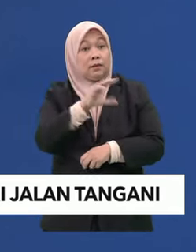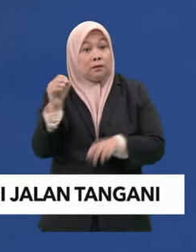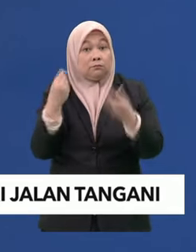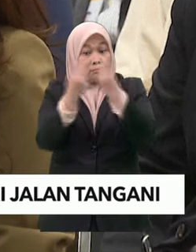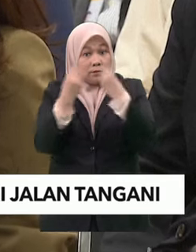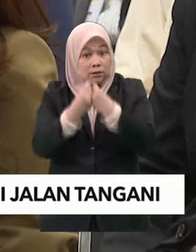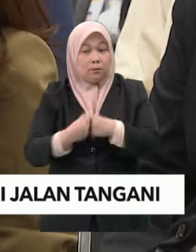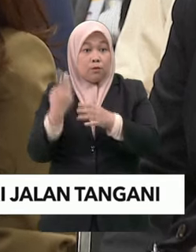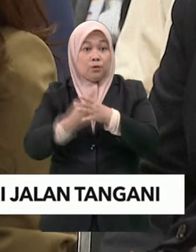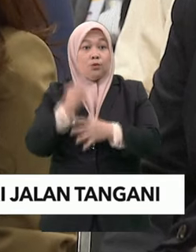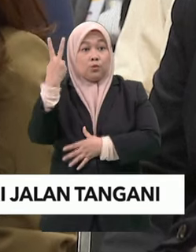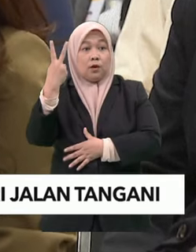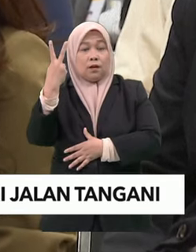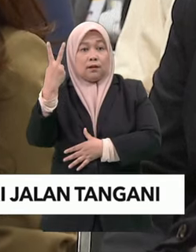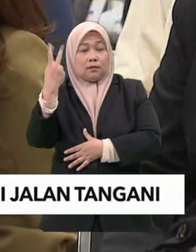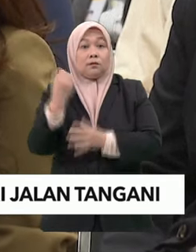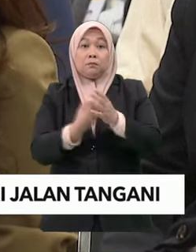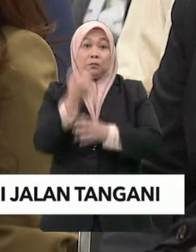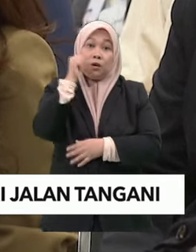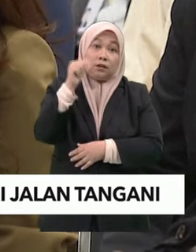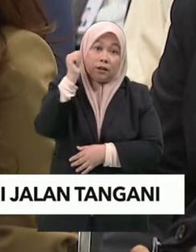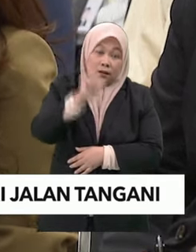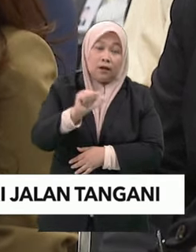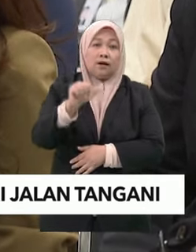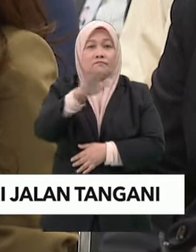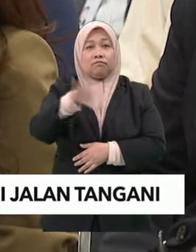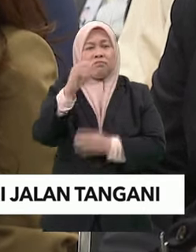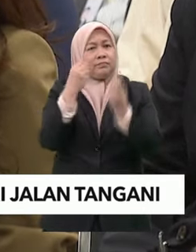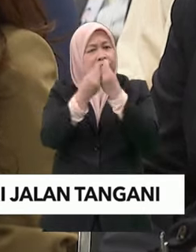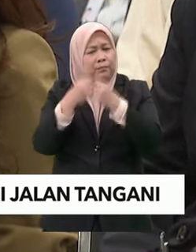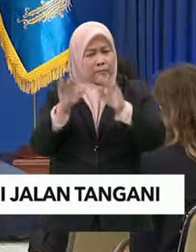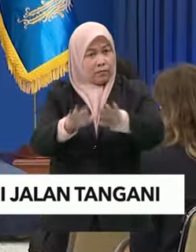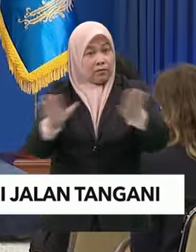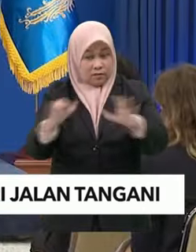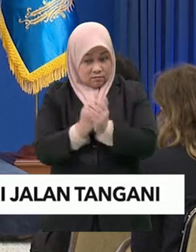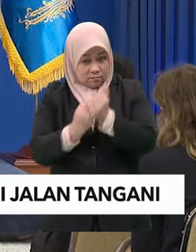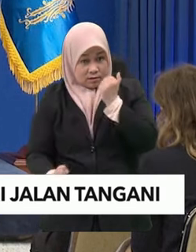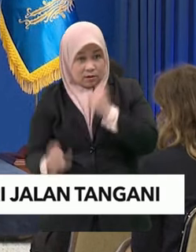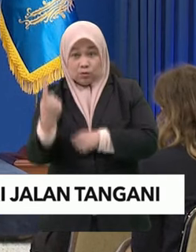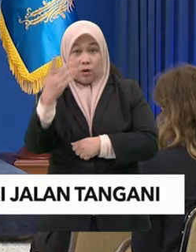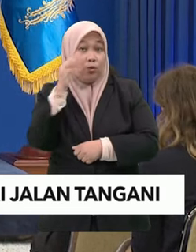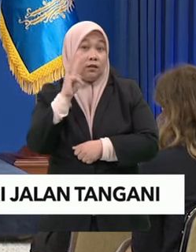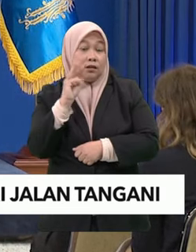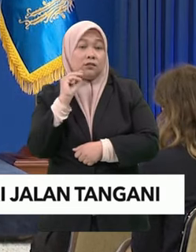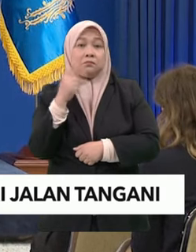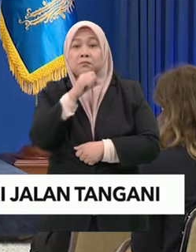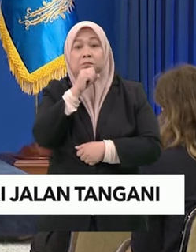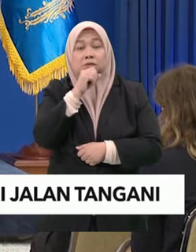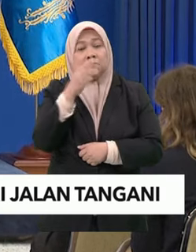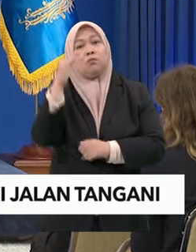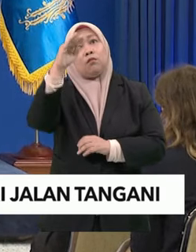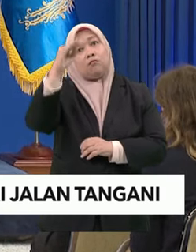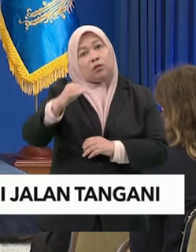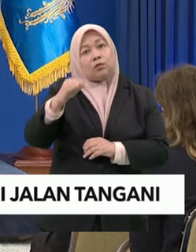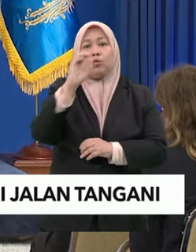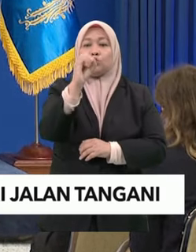statistik pada Februari kadar kesuburan di Korea Selatan iaitu jangkaan bilangan kanak-kanak yang dilahirkan seorang wanita sepanjang hayatnya menurun